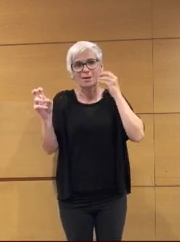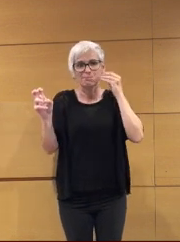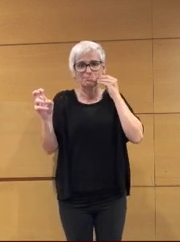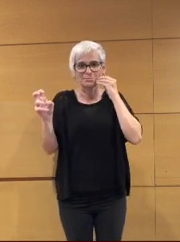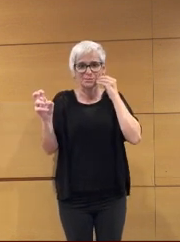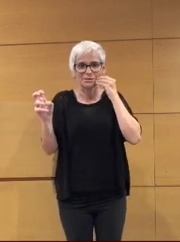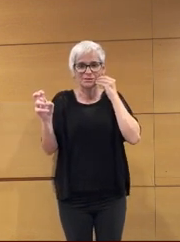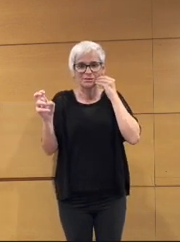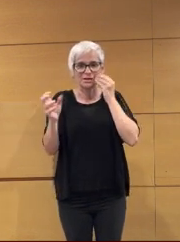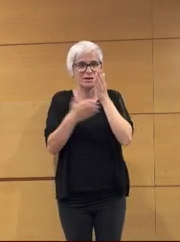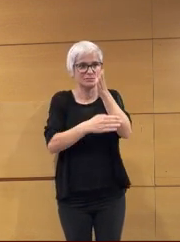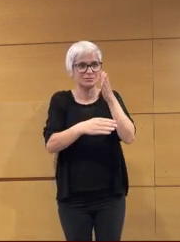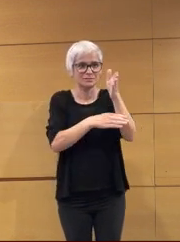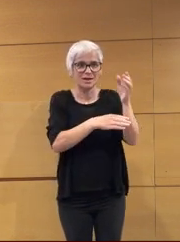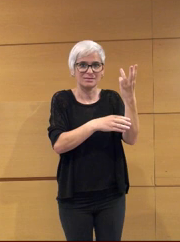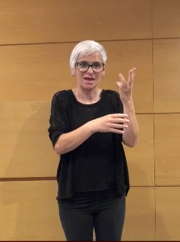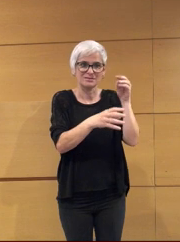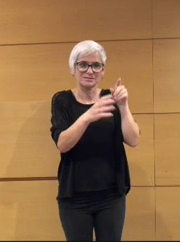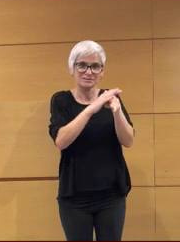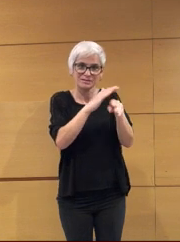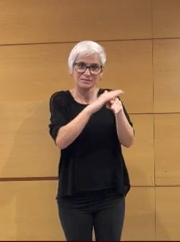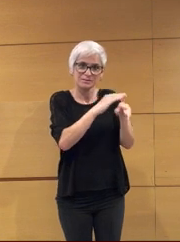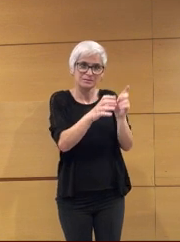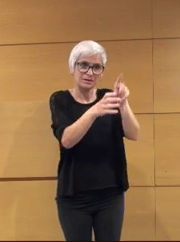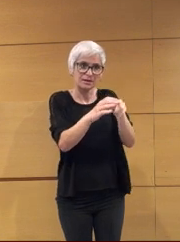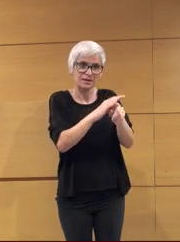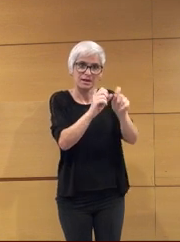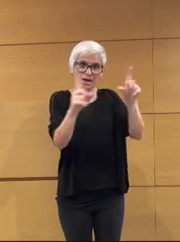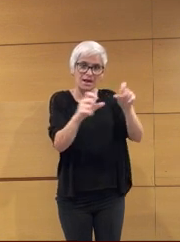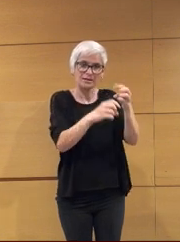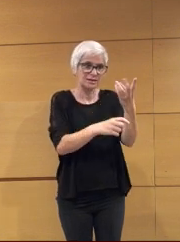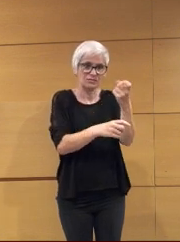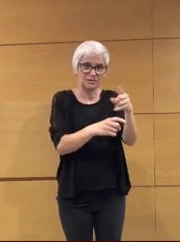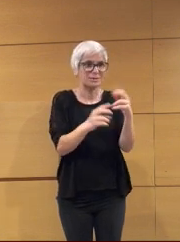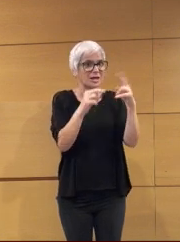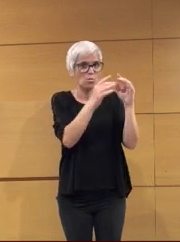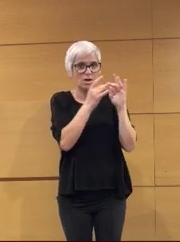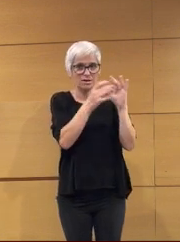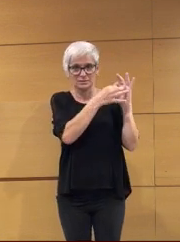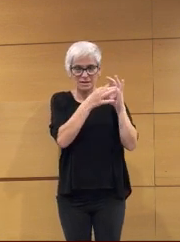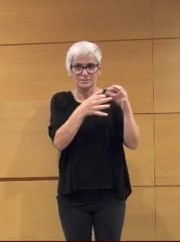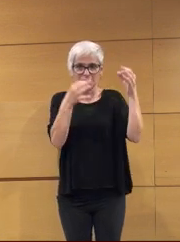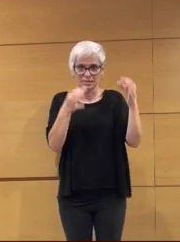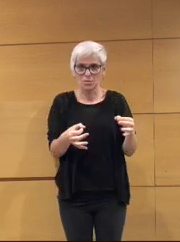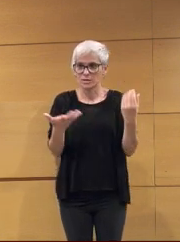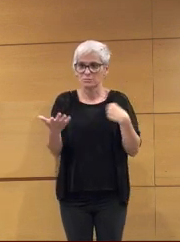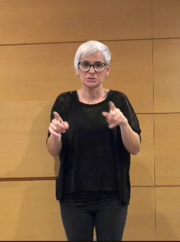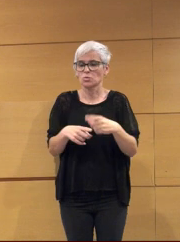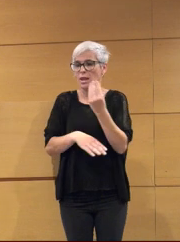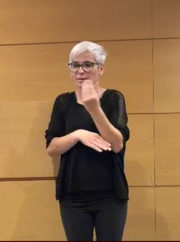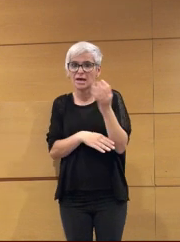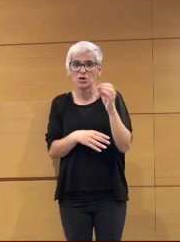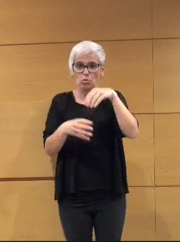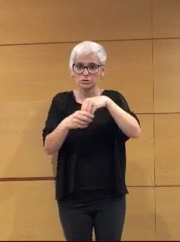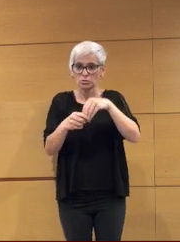d'estar connectats. D'aquí la necessitat de que hi hagi una interoperabilitat, no? Ja sigui a nivell d'avatar o ja sigui a nivell de